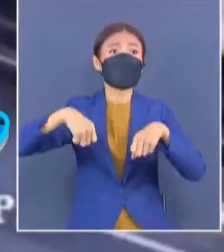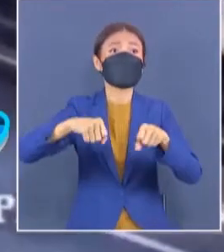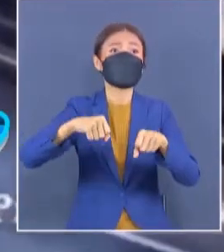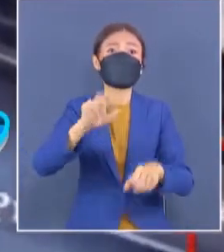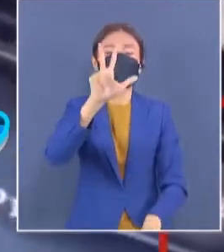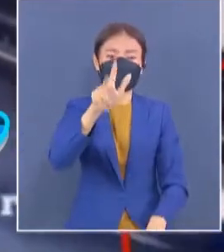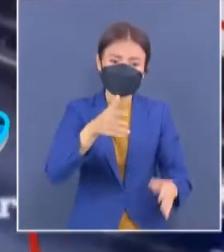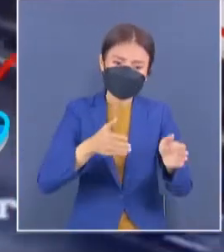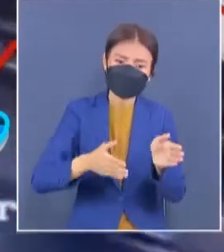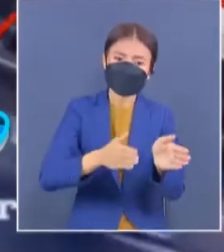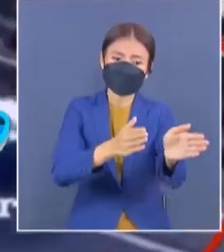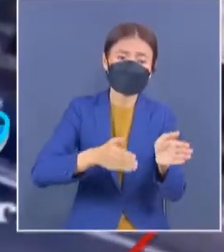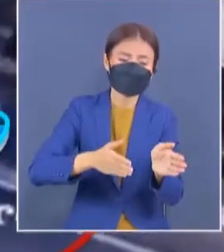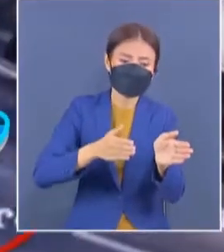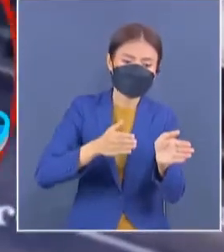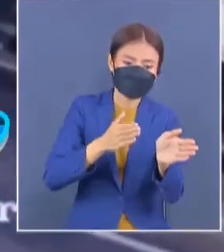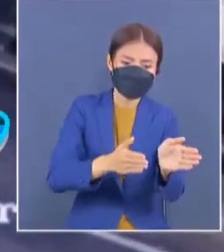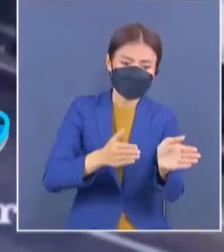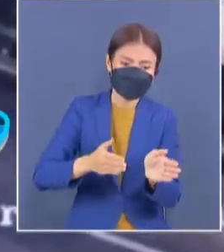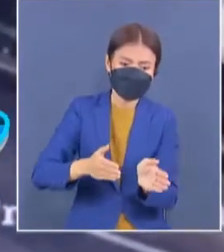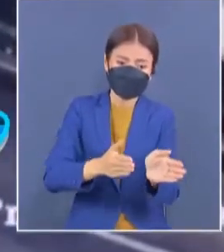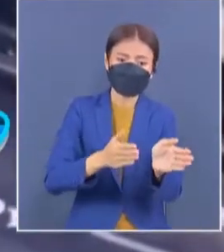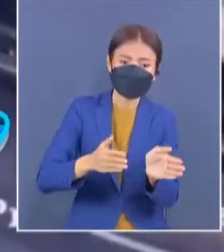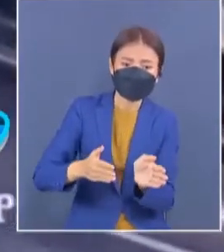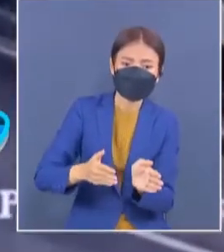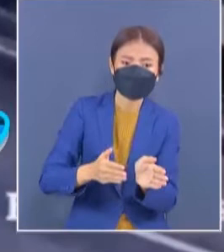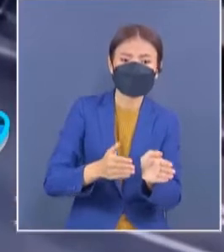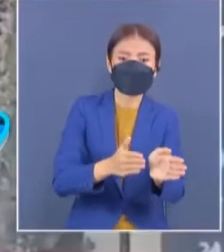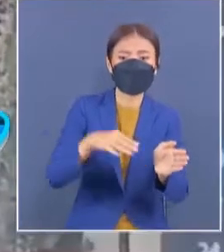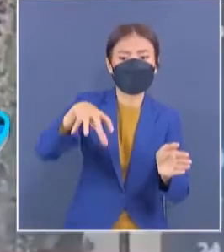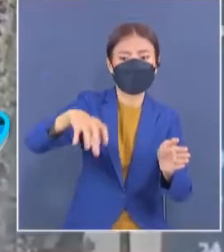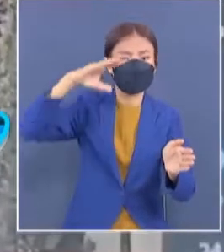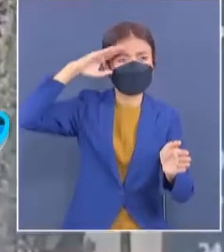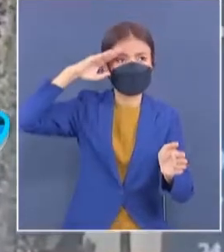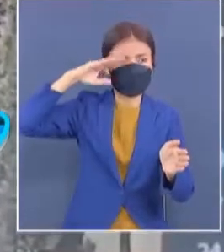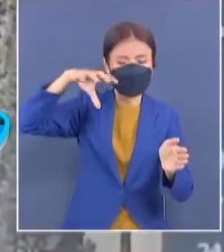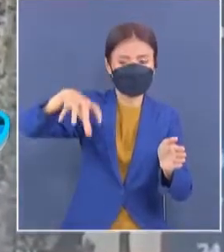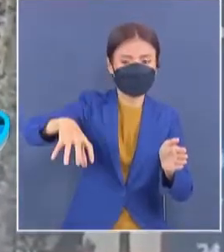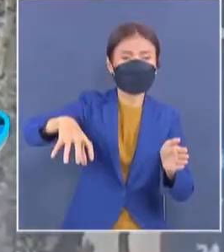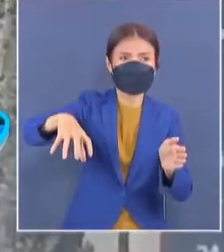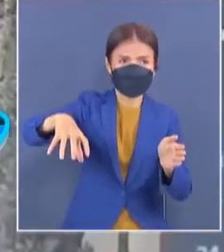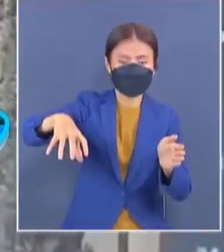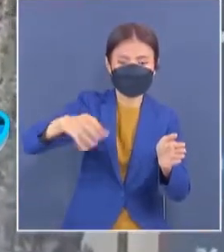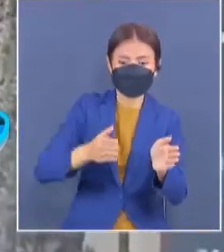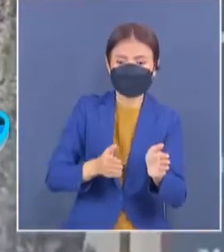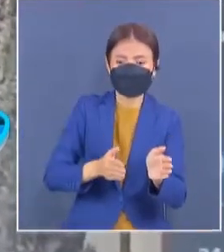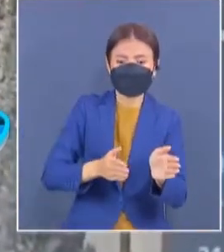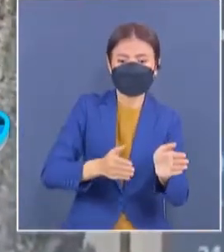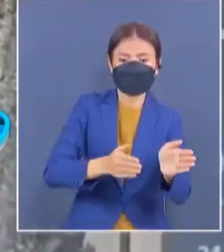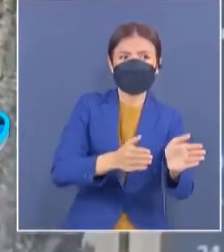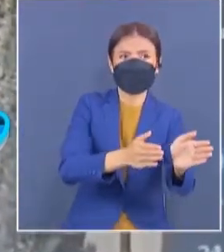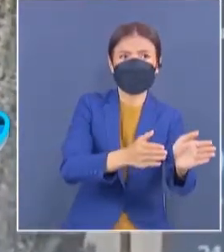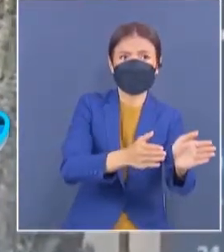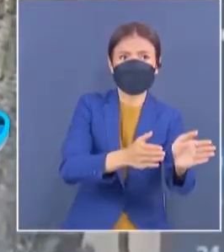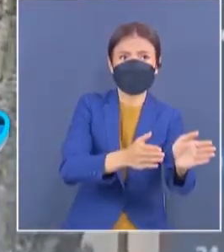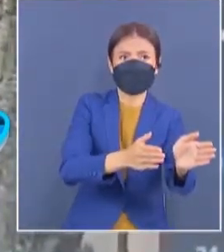ครับโดย2คันแรกเนี่ยชะลอความเร็วเมื่ออยู่ใกล้ๆกับประตูด้านหน้าทางเข้าเนี่ยแล้วจากนั้นฮะมันก็จะมีแสงวาบขึ้น